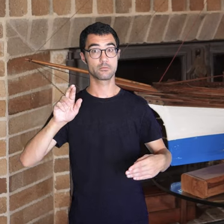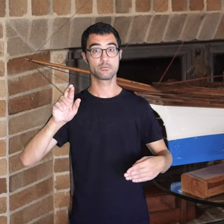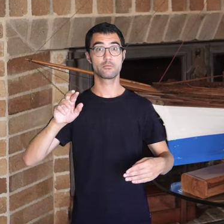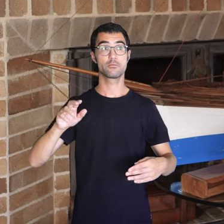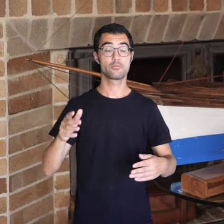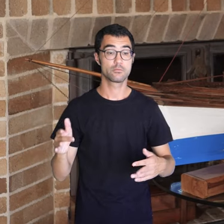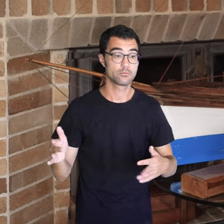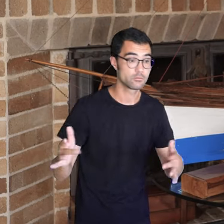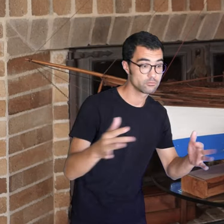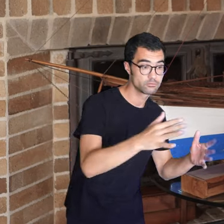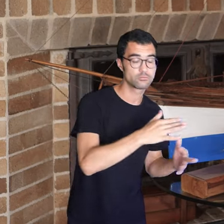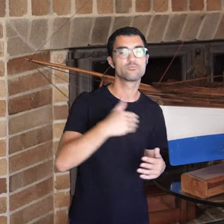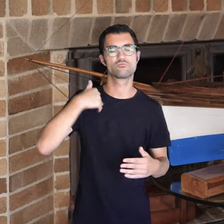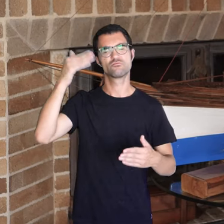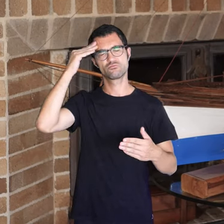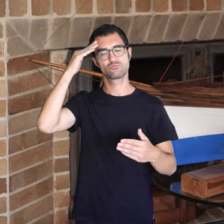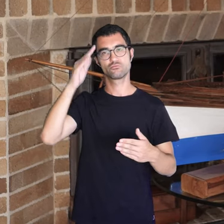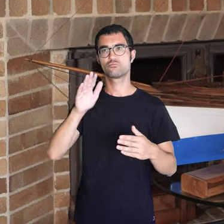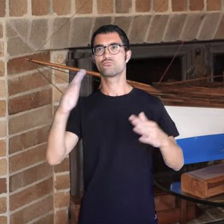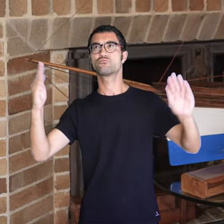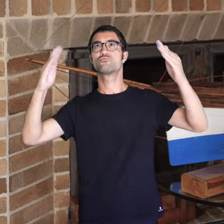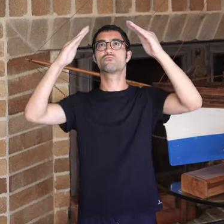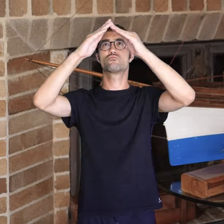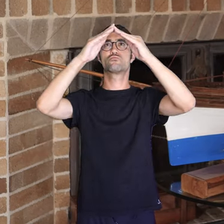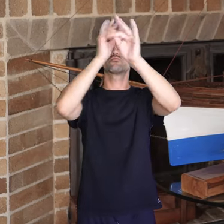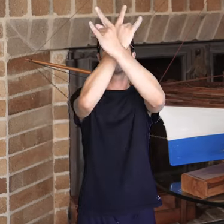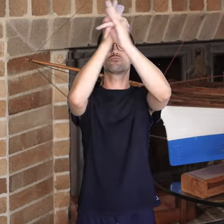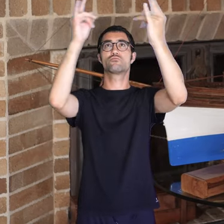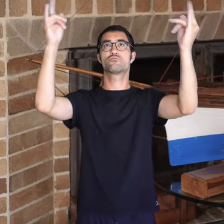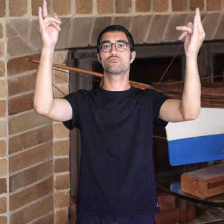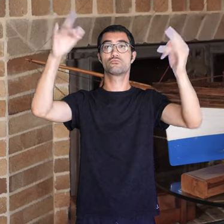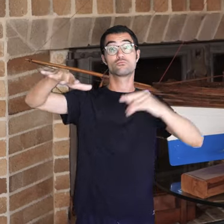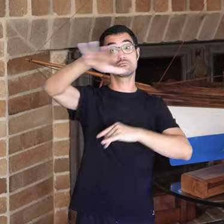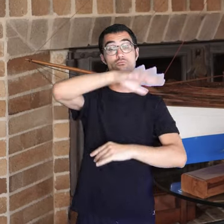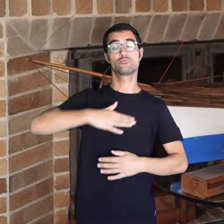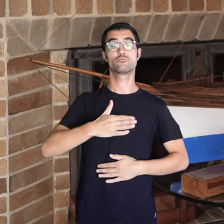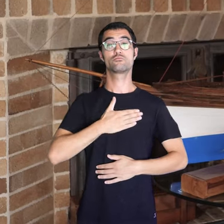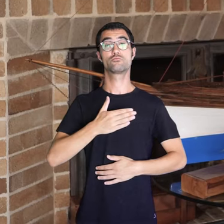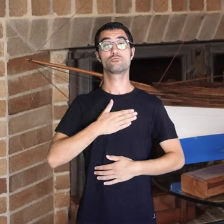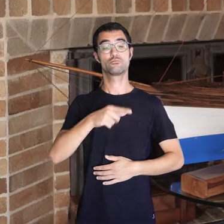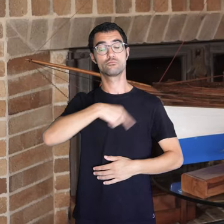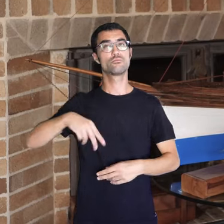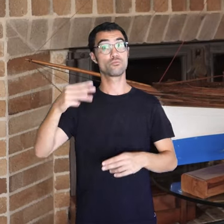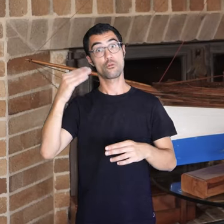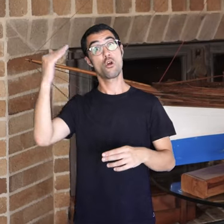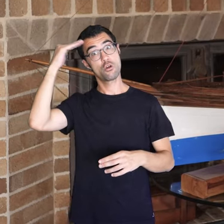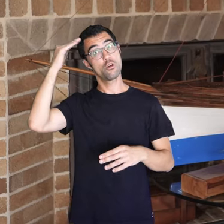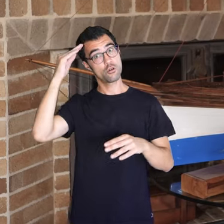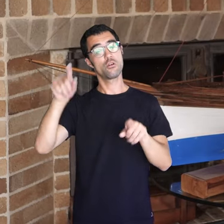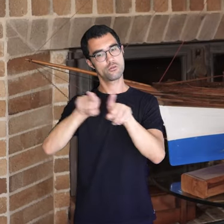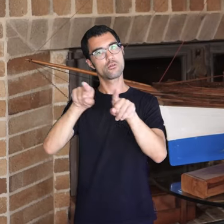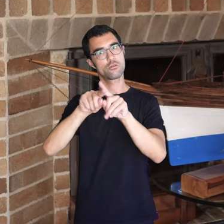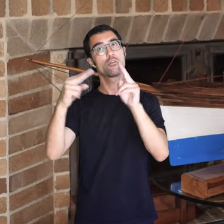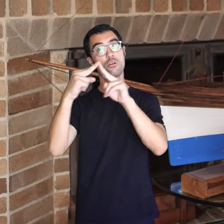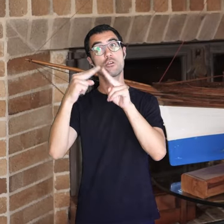Era bastant corrent anar-se'n per la muntanya de gent que coneguda, diguéssim, de qualque possessió o això,